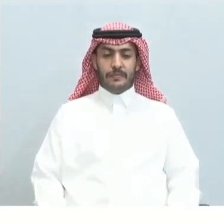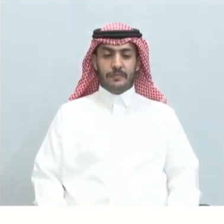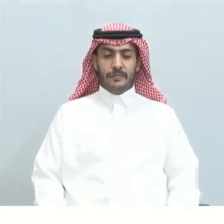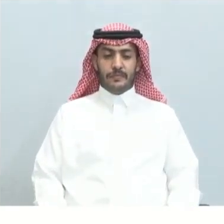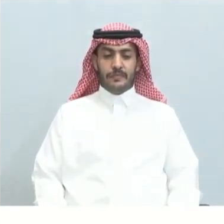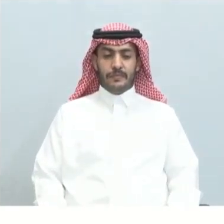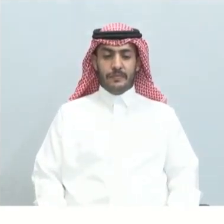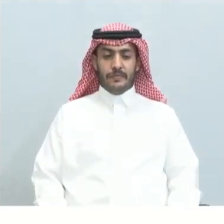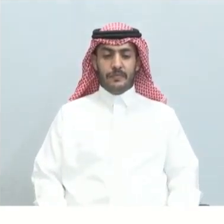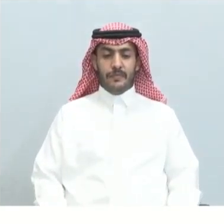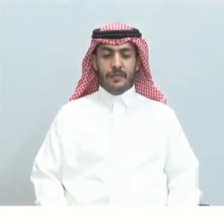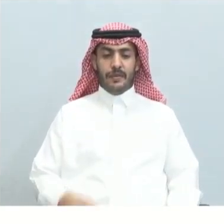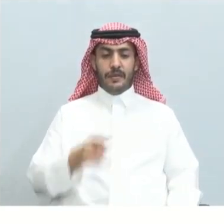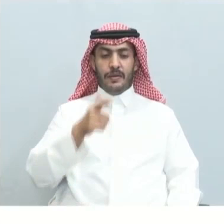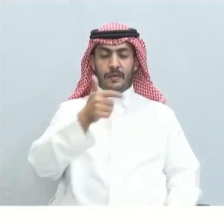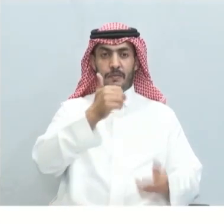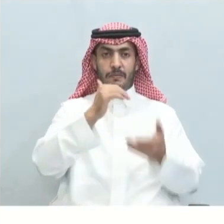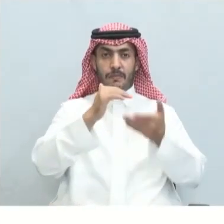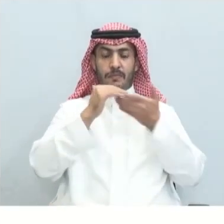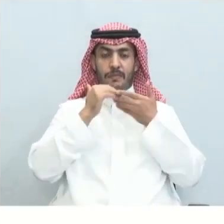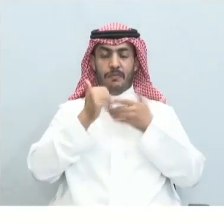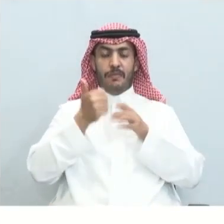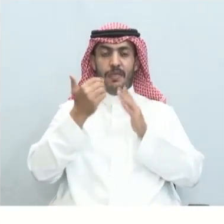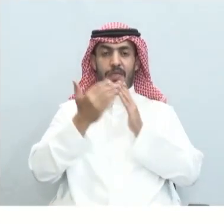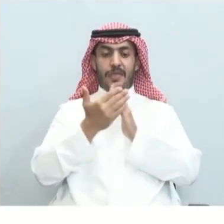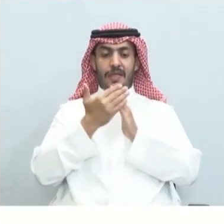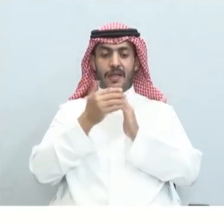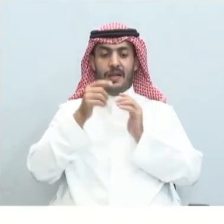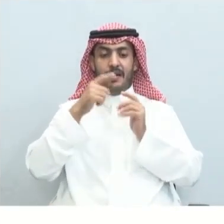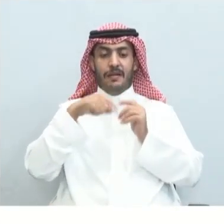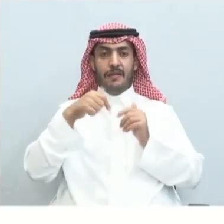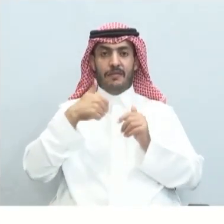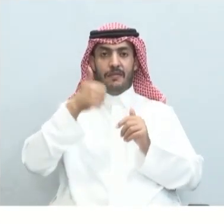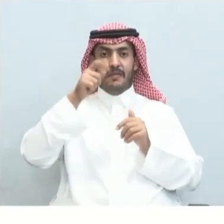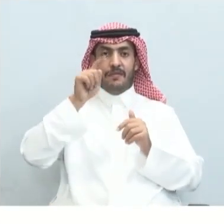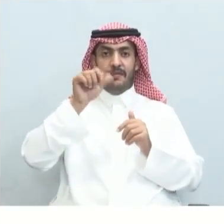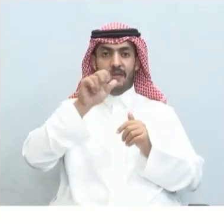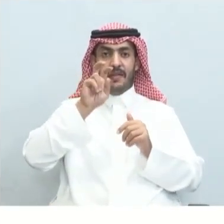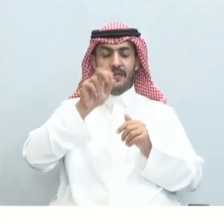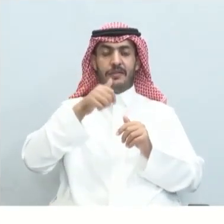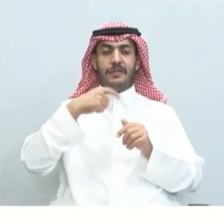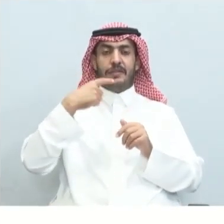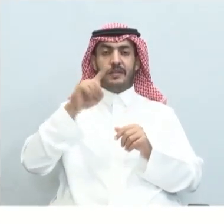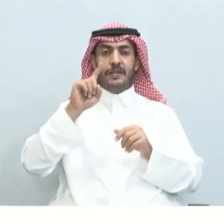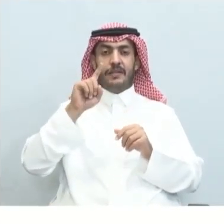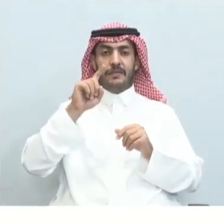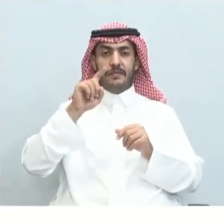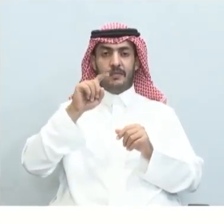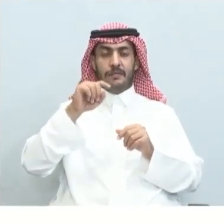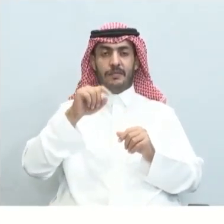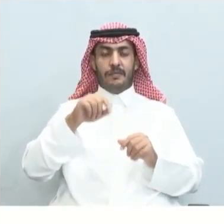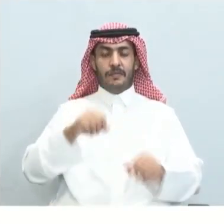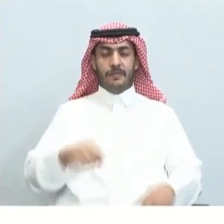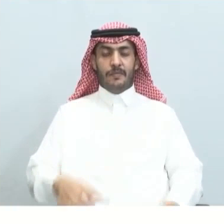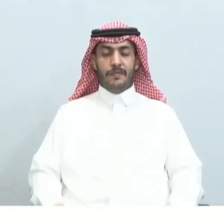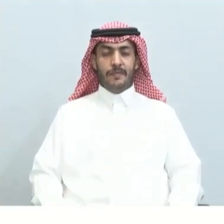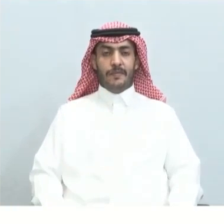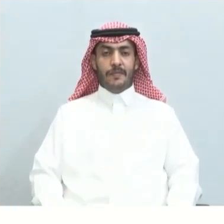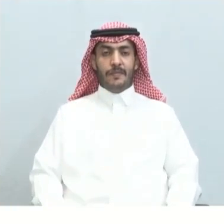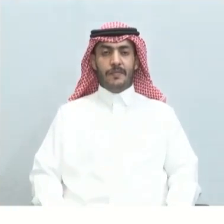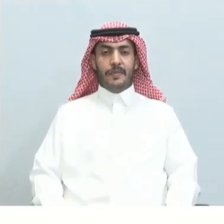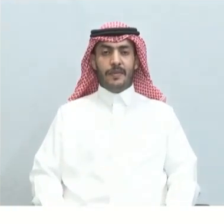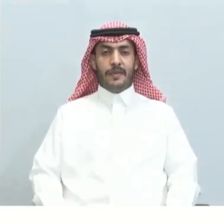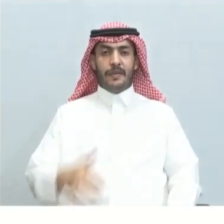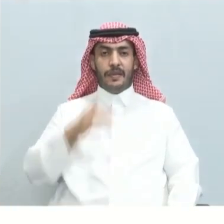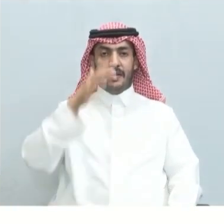تدعم فرضتي فاذا هي صحيحه ولكن حينما